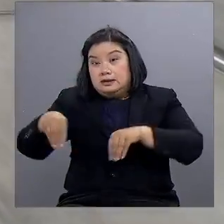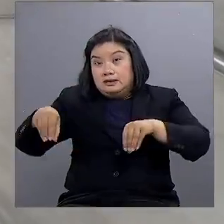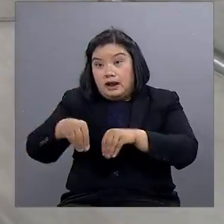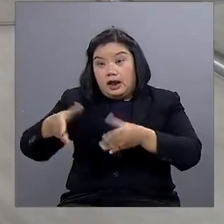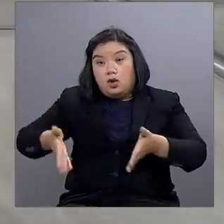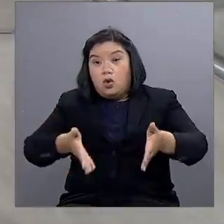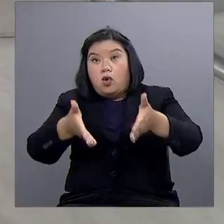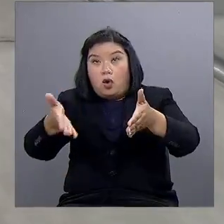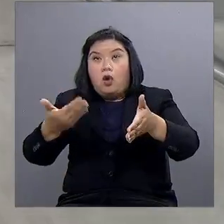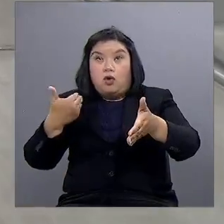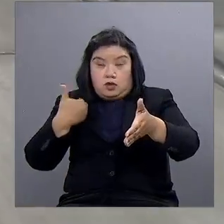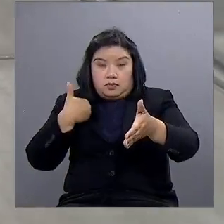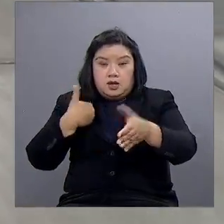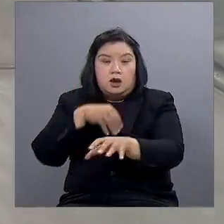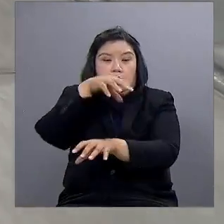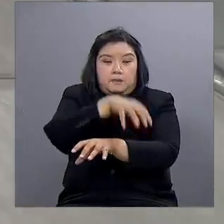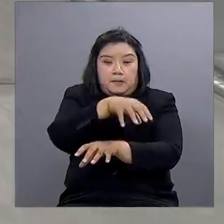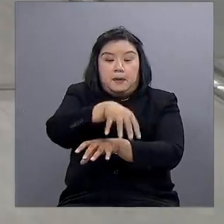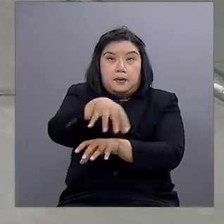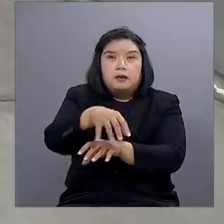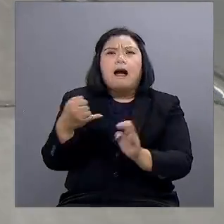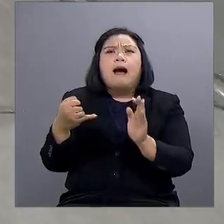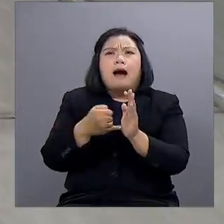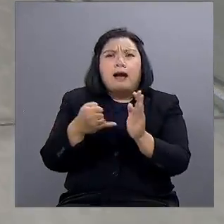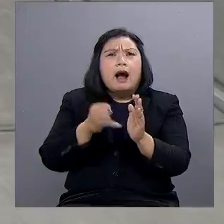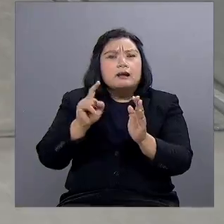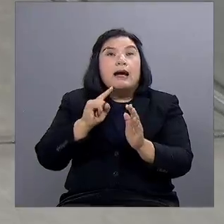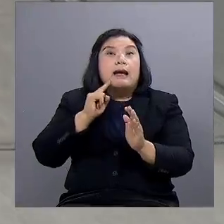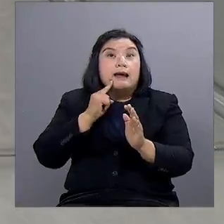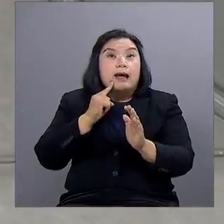องน้อยเพื่อเป็นการสะดวกในการขนเกลือนั่นเองล่ะครับ